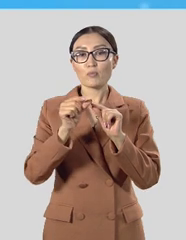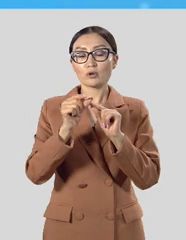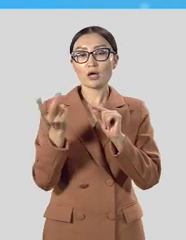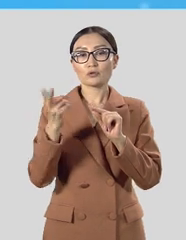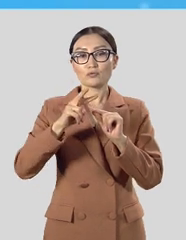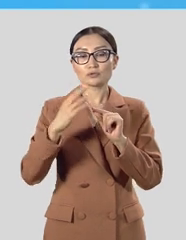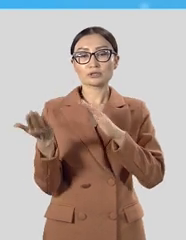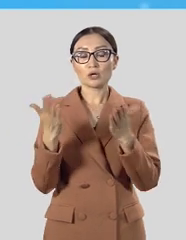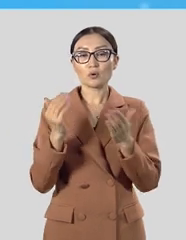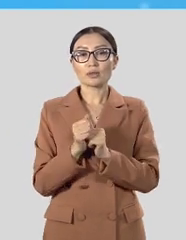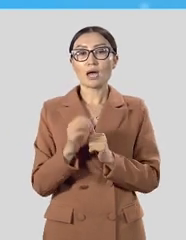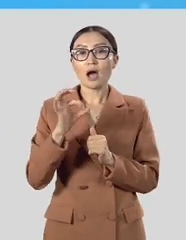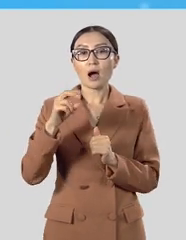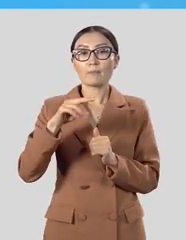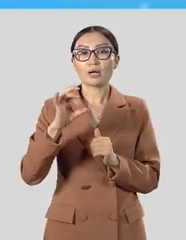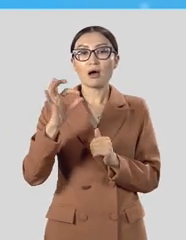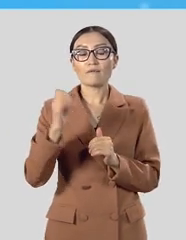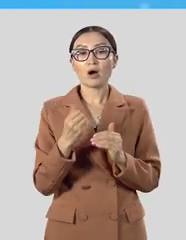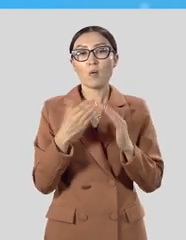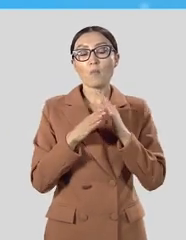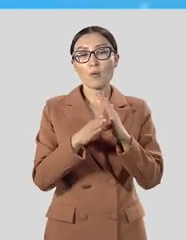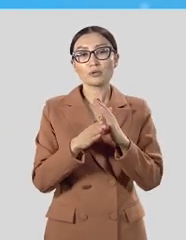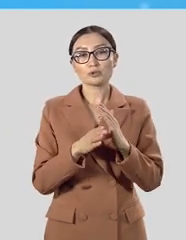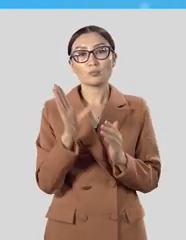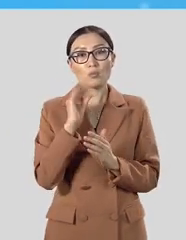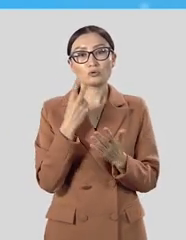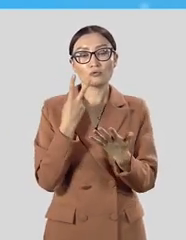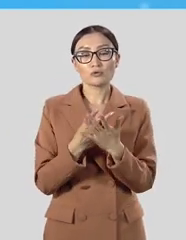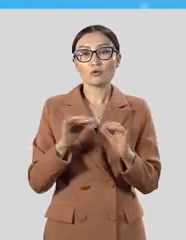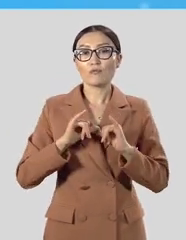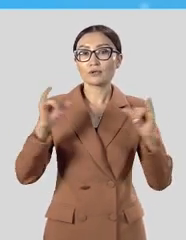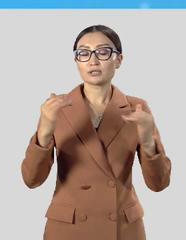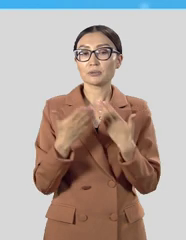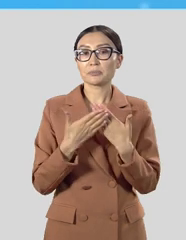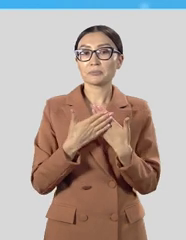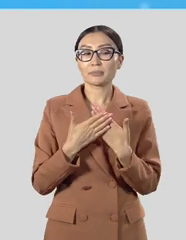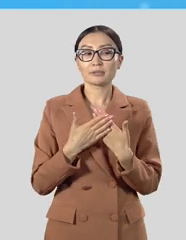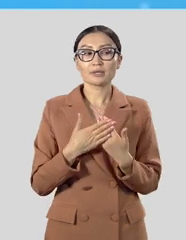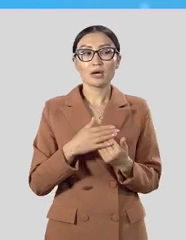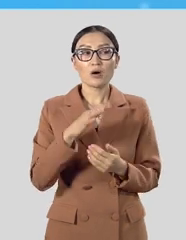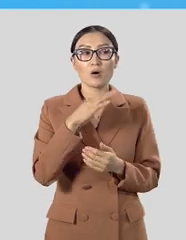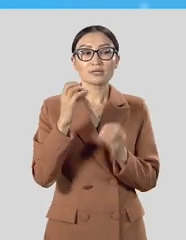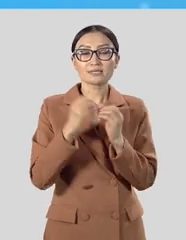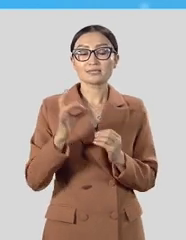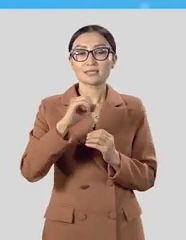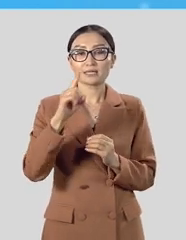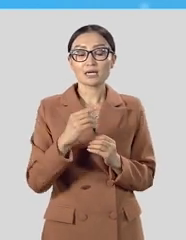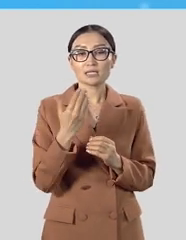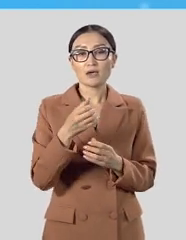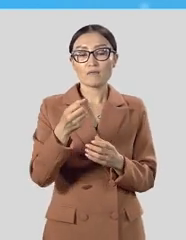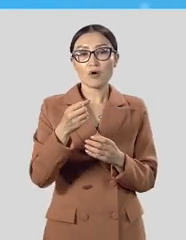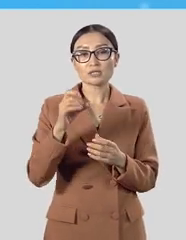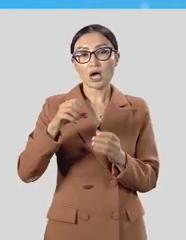в оправу. С помощью лупы мы видим изображение предмета, увеличенное примерно до 20 раз. Лупу берут за